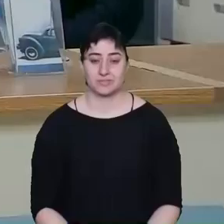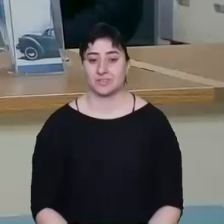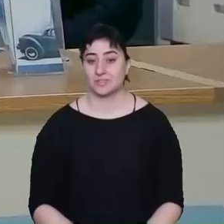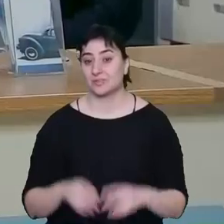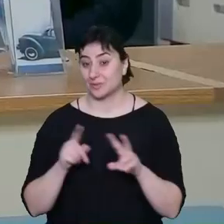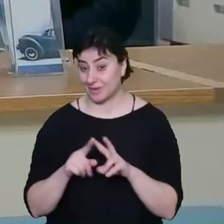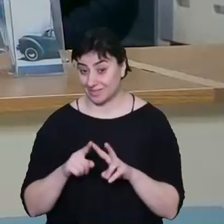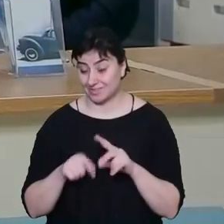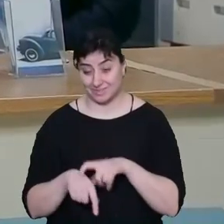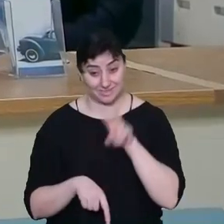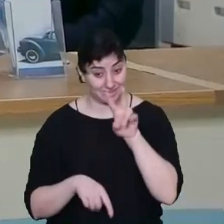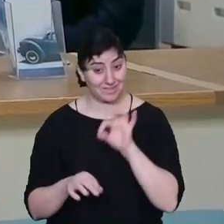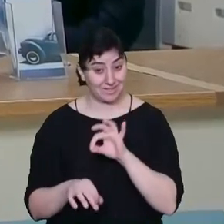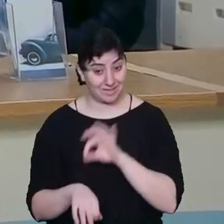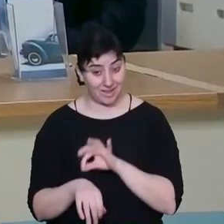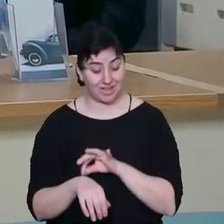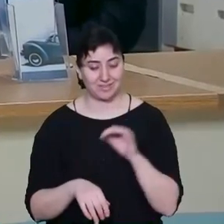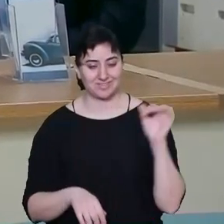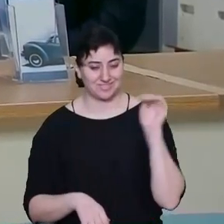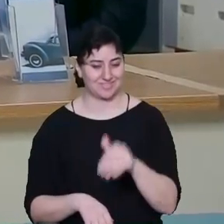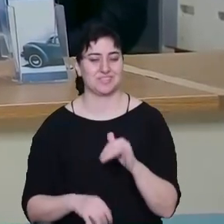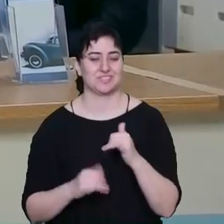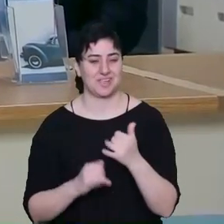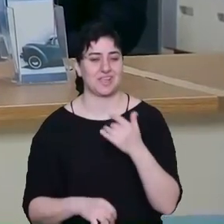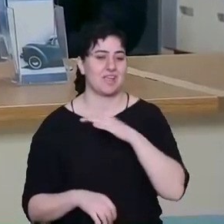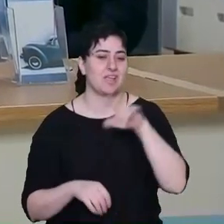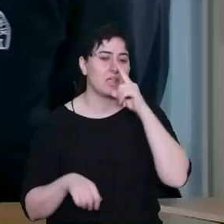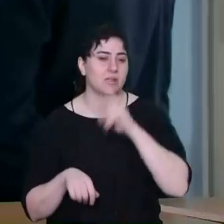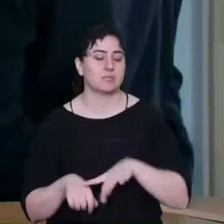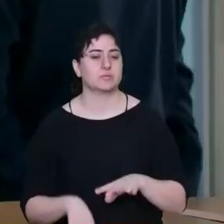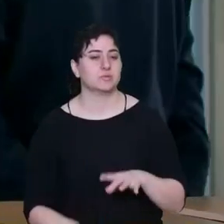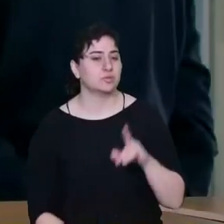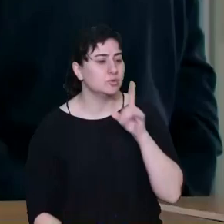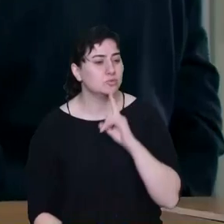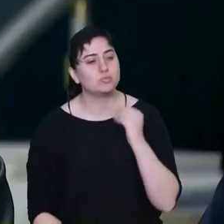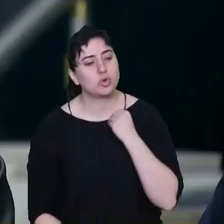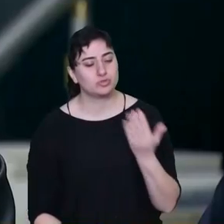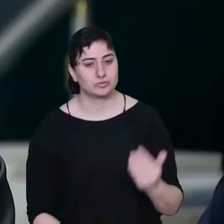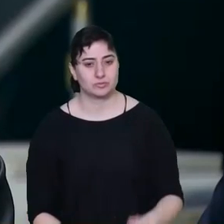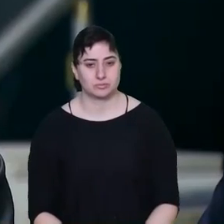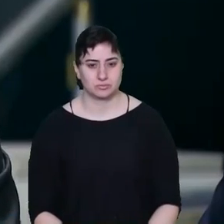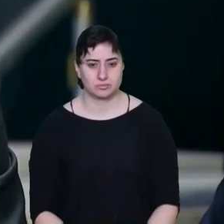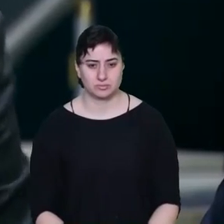Nurhan. 2 dakika içinde geldim. Ben dedim yaptığın şakaya kimse inanmadı. Bak yapma. Müdür 100 lira borç ver bana.